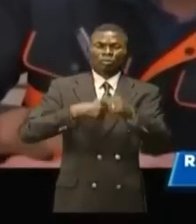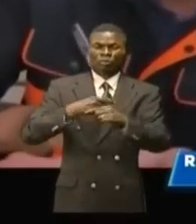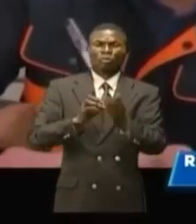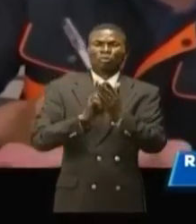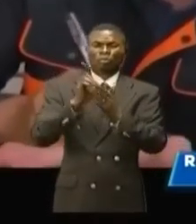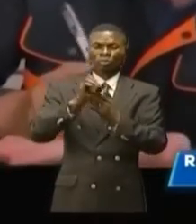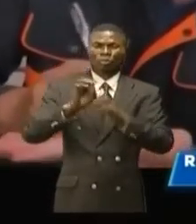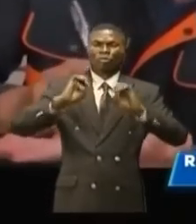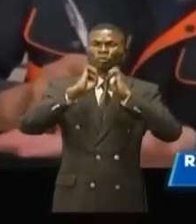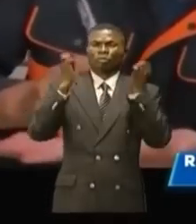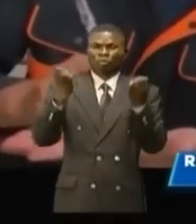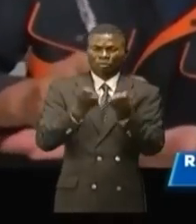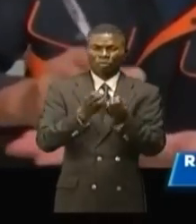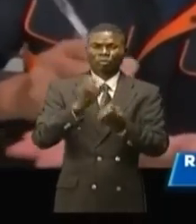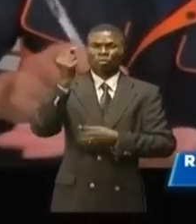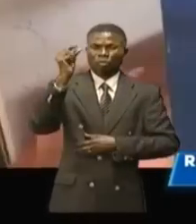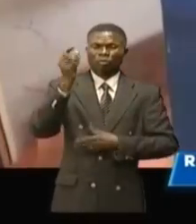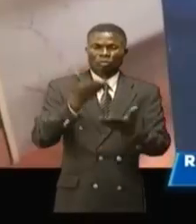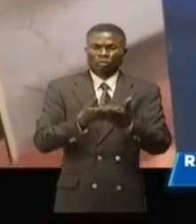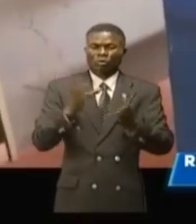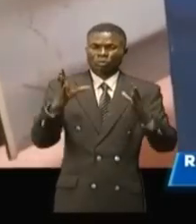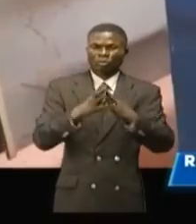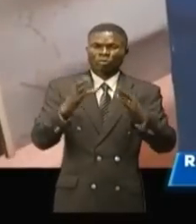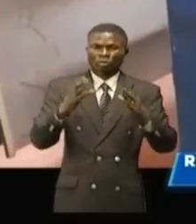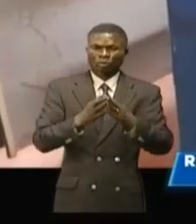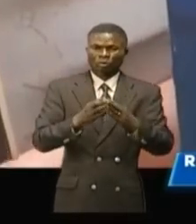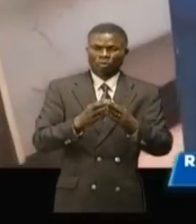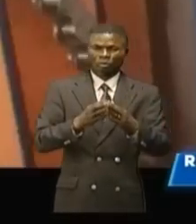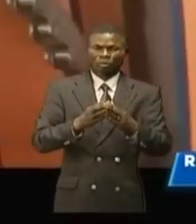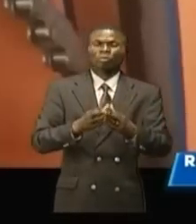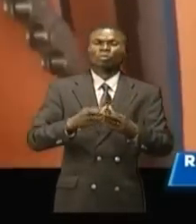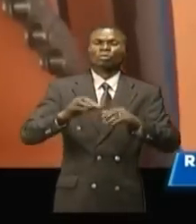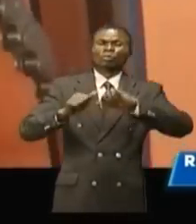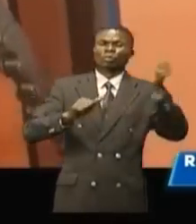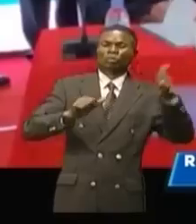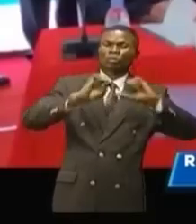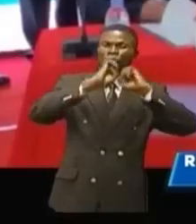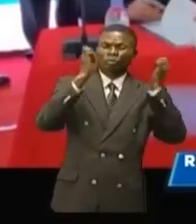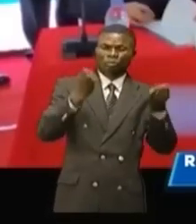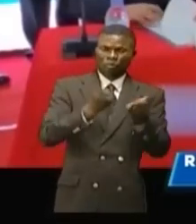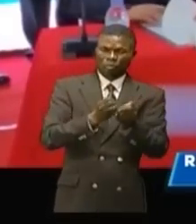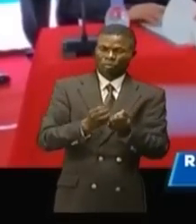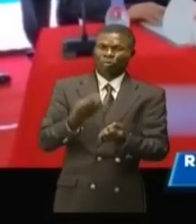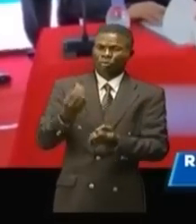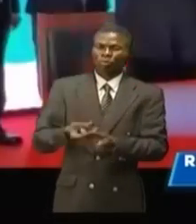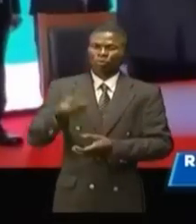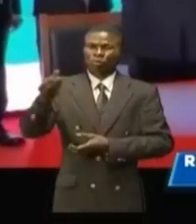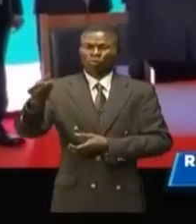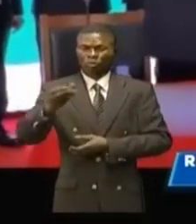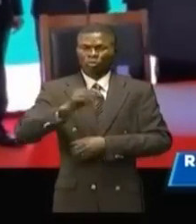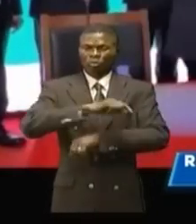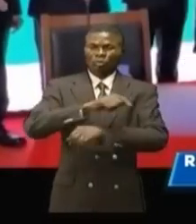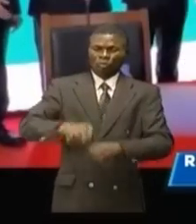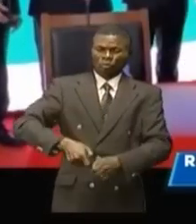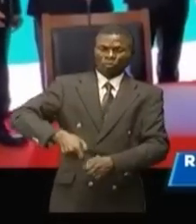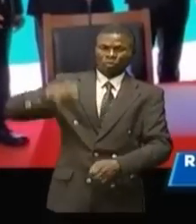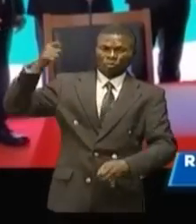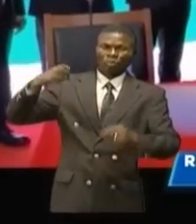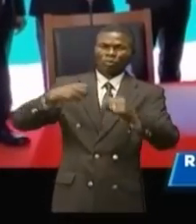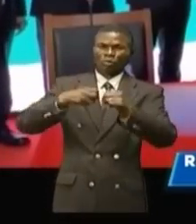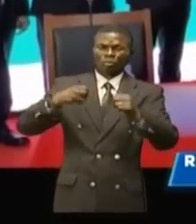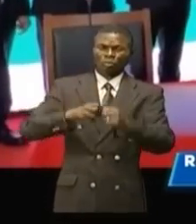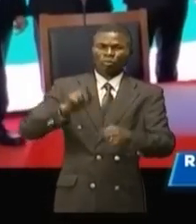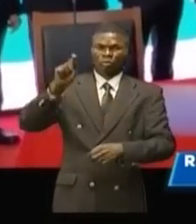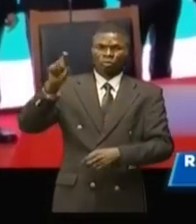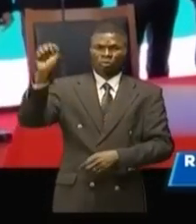des Bakwanga à en collaboration avec Norin Mining, financer la réhabilitation de la centrale hydroélectrique de la